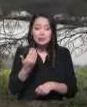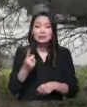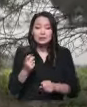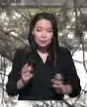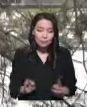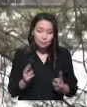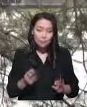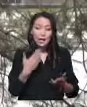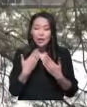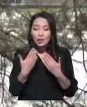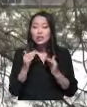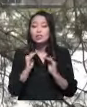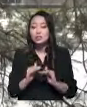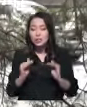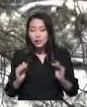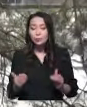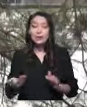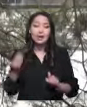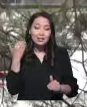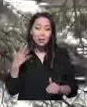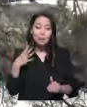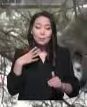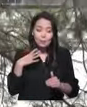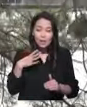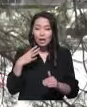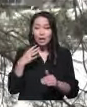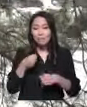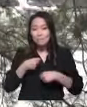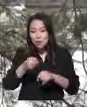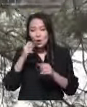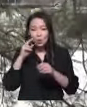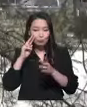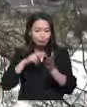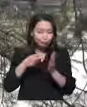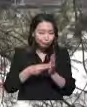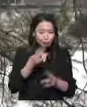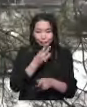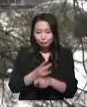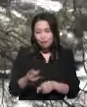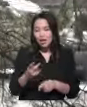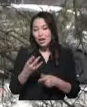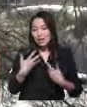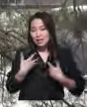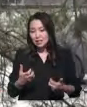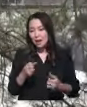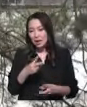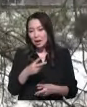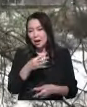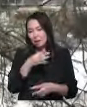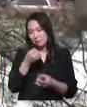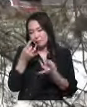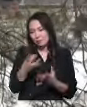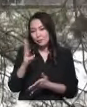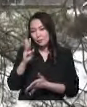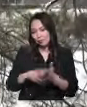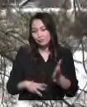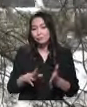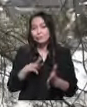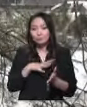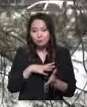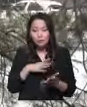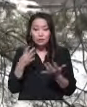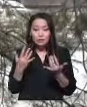отношении детей. Если ранее побои и умышленное причинение легкого здоровья относились к административным правонарушениям, то отныне